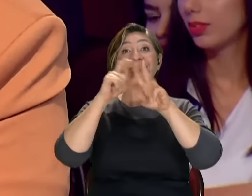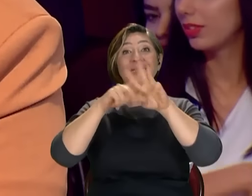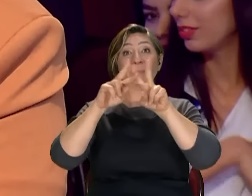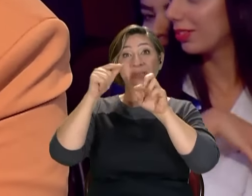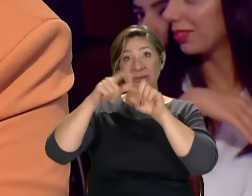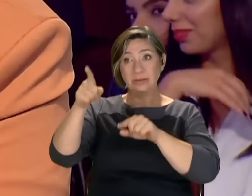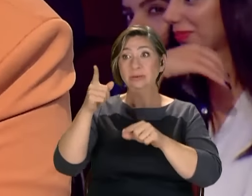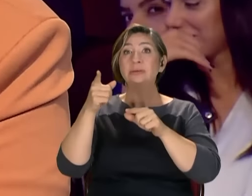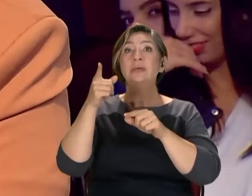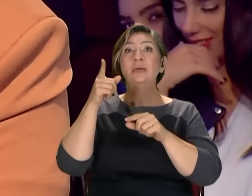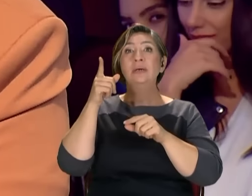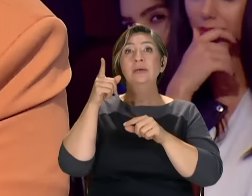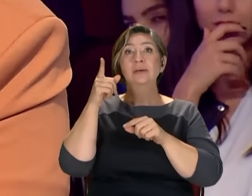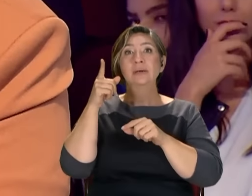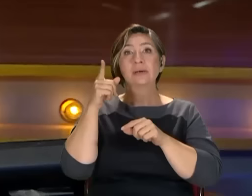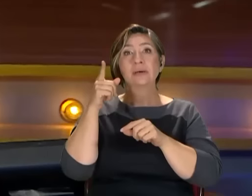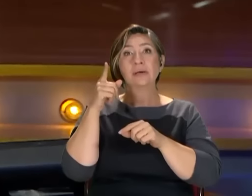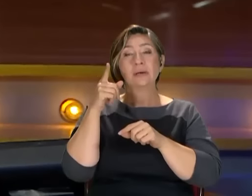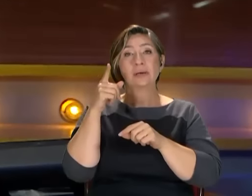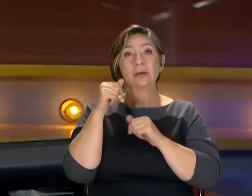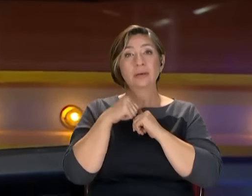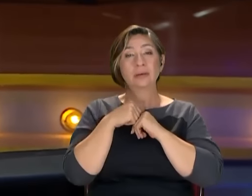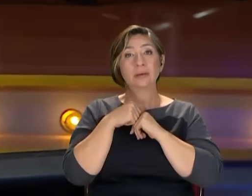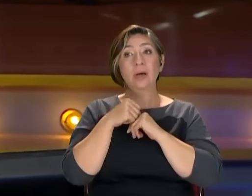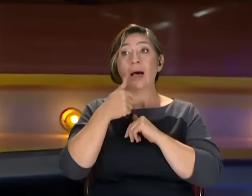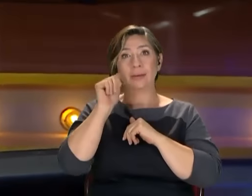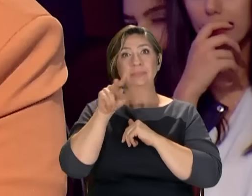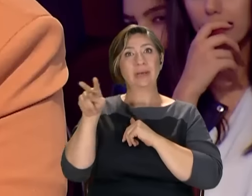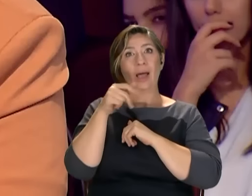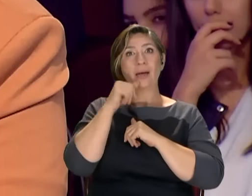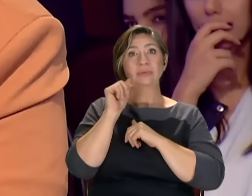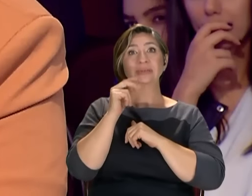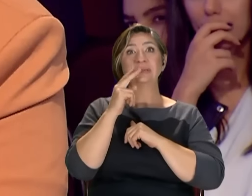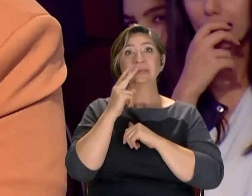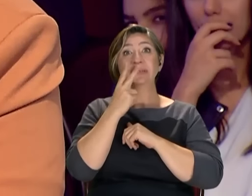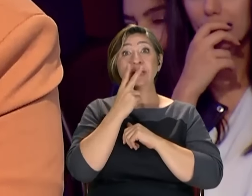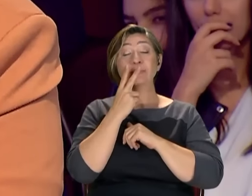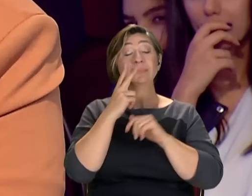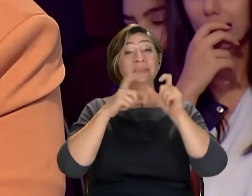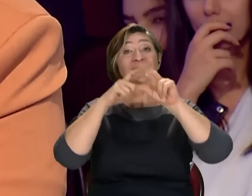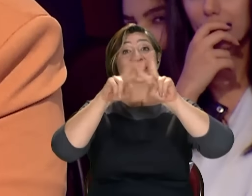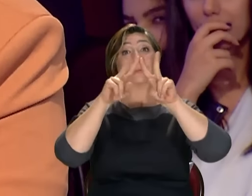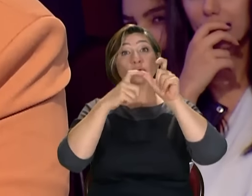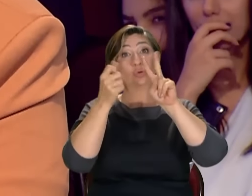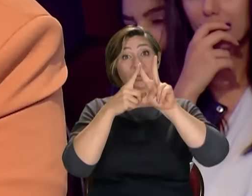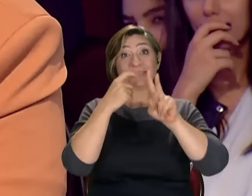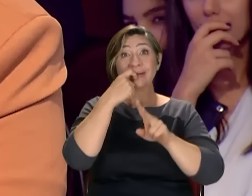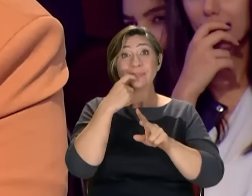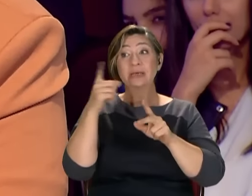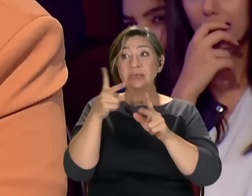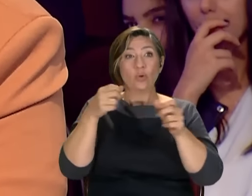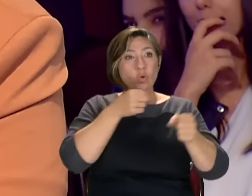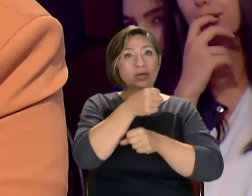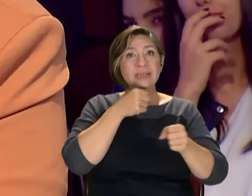Evet. Samsun Demir. Evet. Abilerimiz Samsun Demir de var işin aynen, içinde. Uğraştı. Evet.